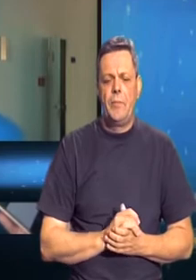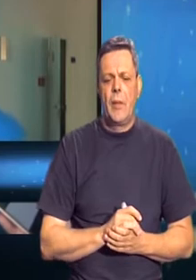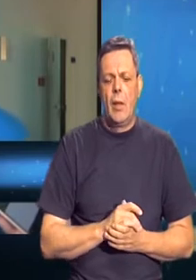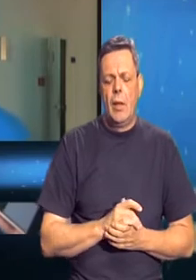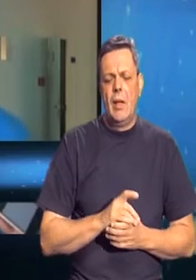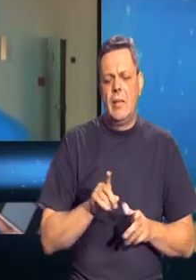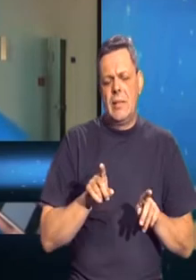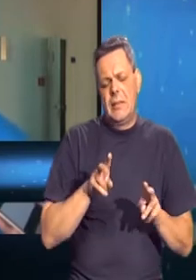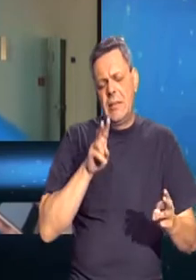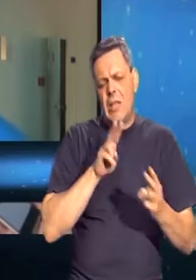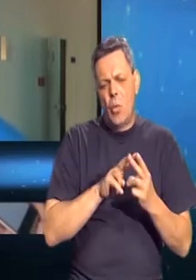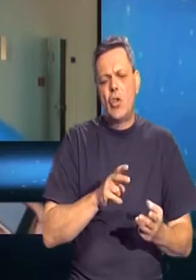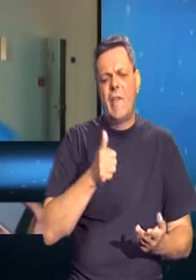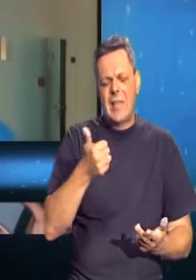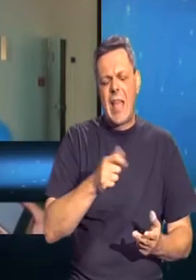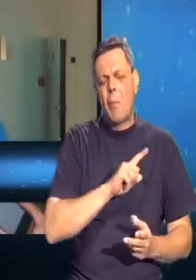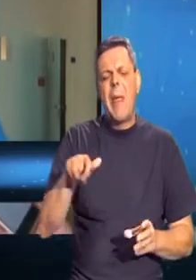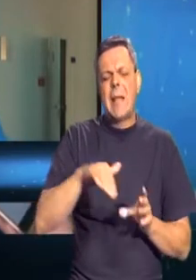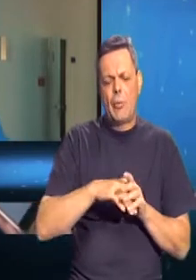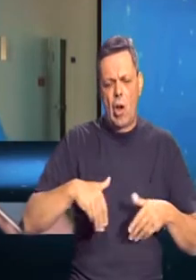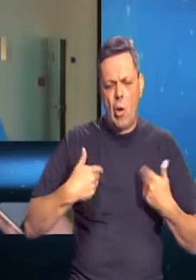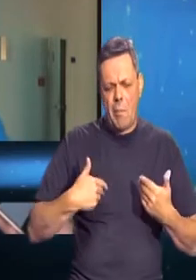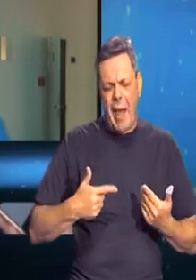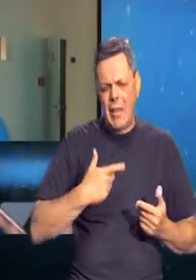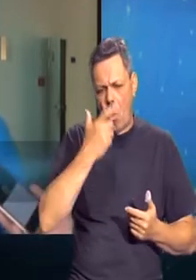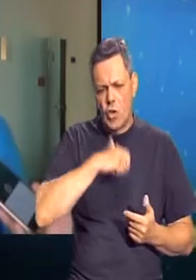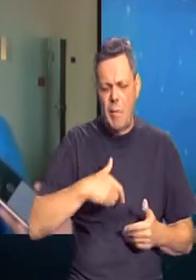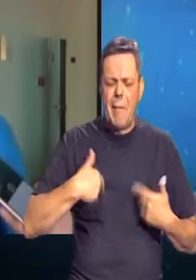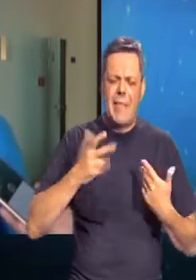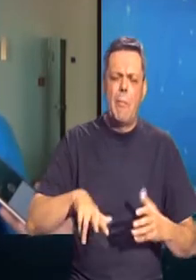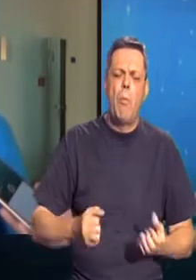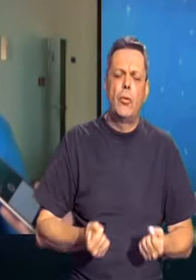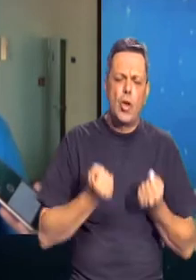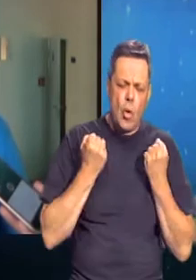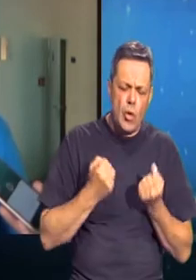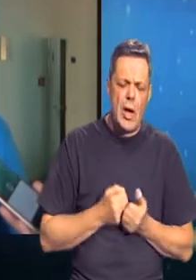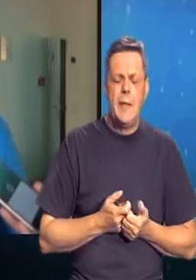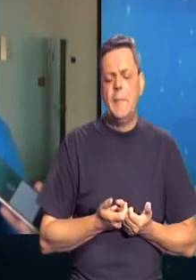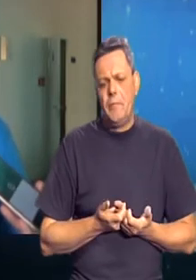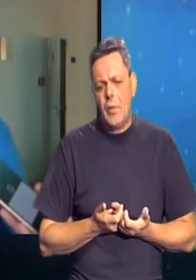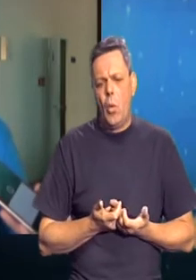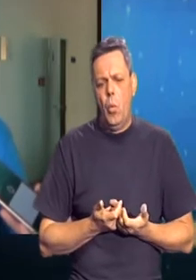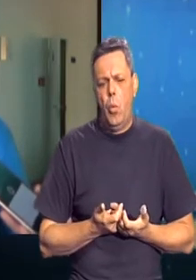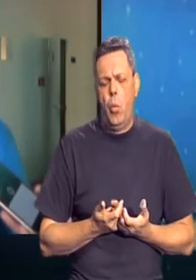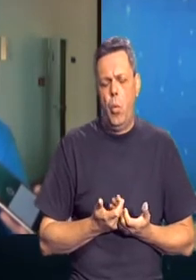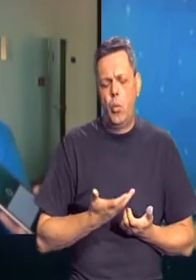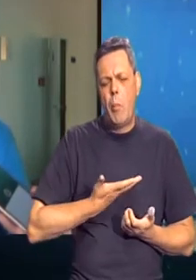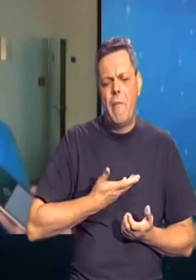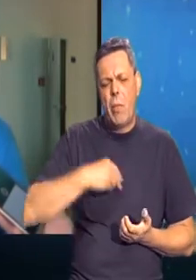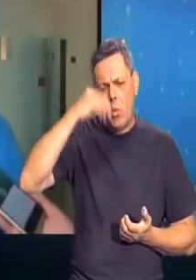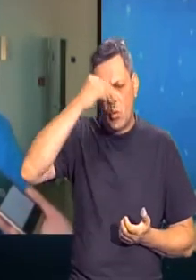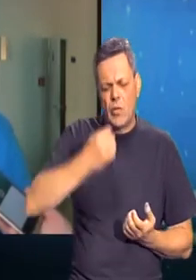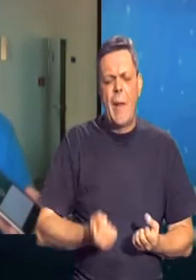Italija se također suočava s velikom stopom nezaposlenosti mladih osoba. Mladi imaju poteškoća pri pronalasku posla i stjecanju potrebnog